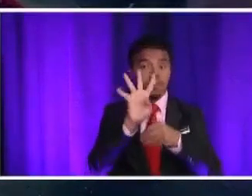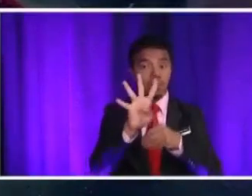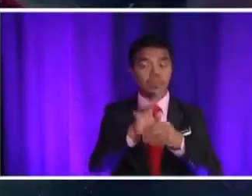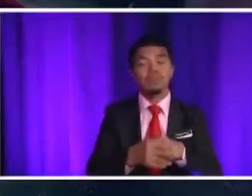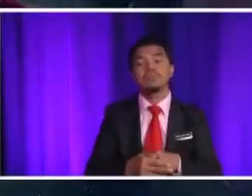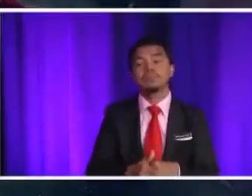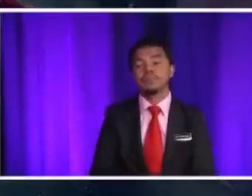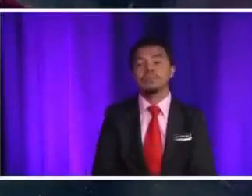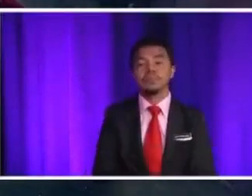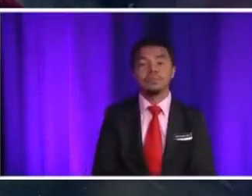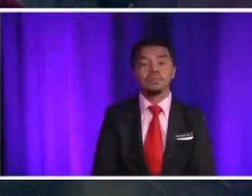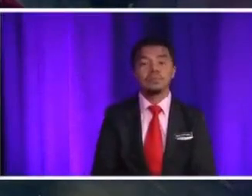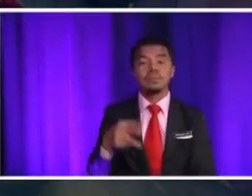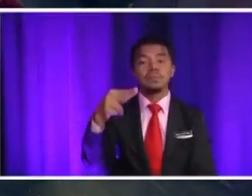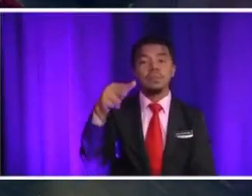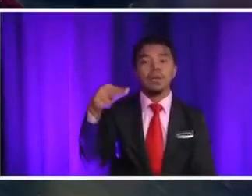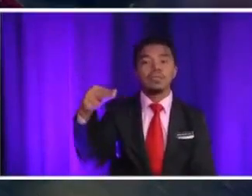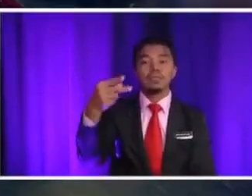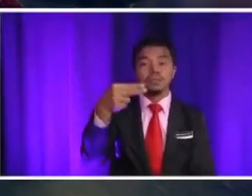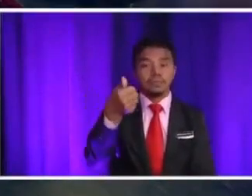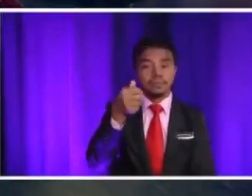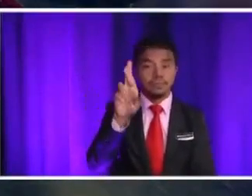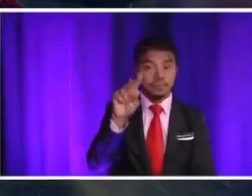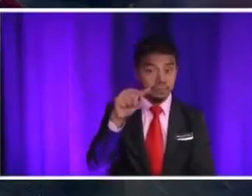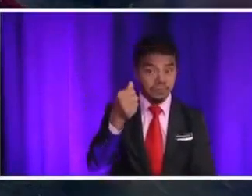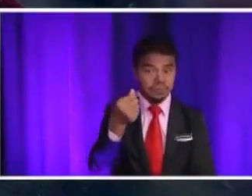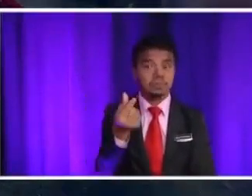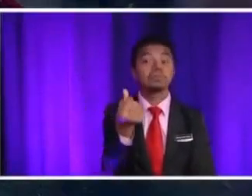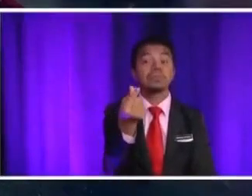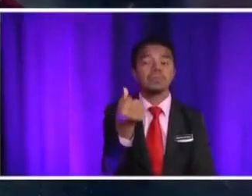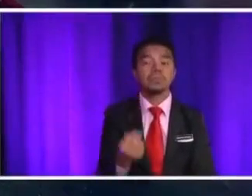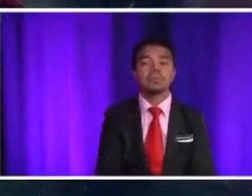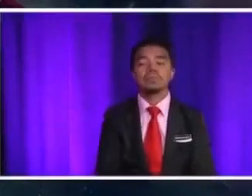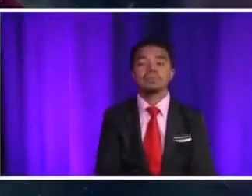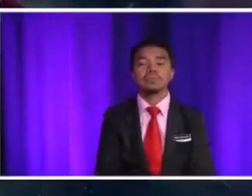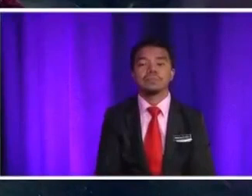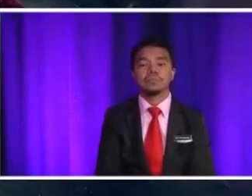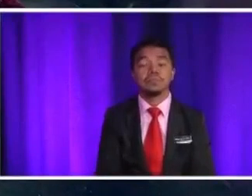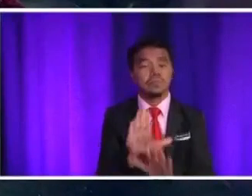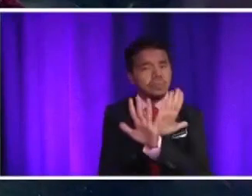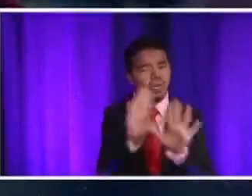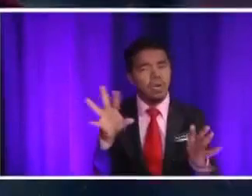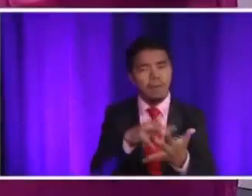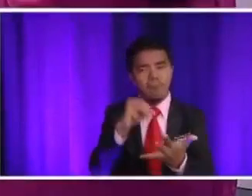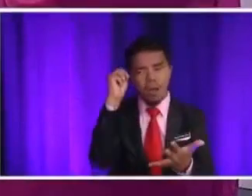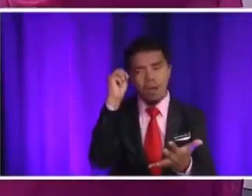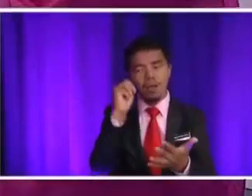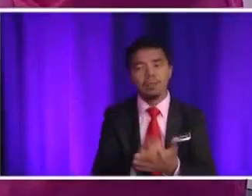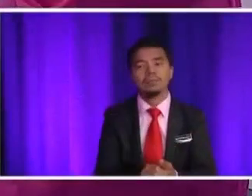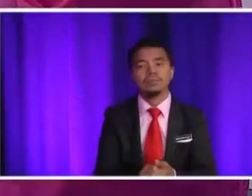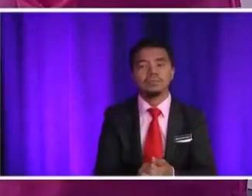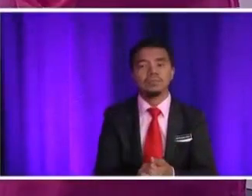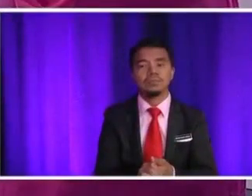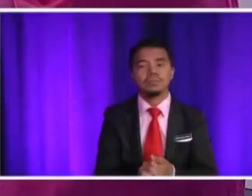Biasanya akan bersaing lah bila kita buat satu produk, nanti akan ada pesaing-pesaing kita. Dan jadi harga itu biarlah